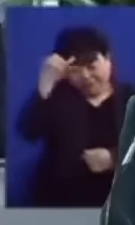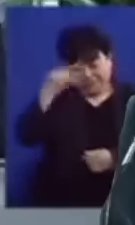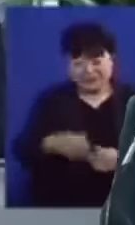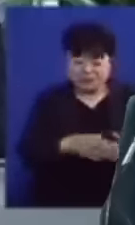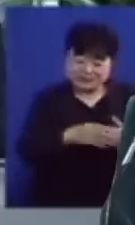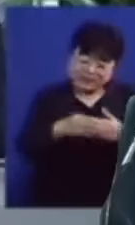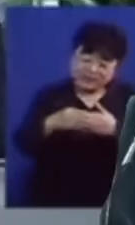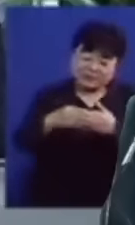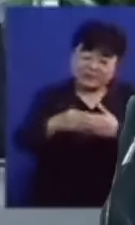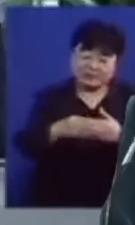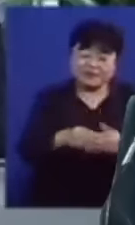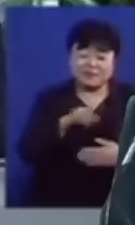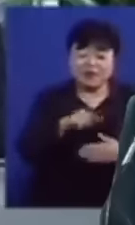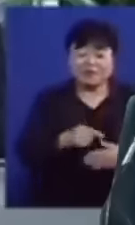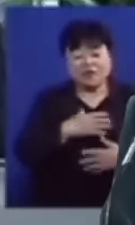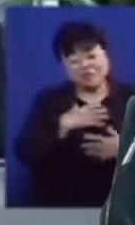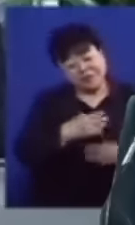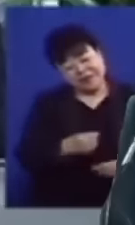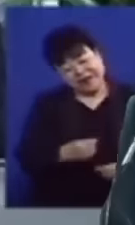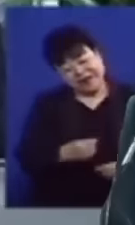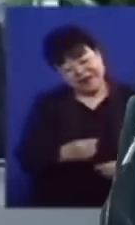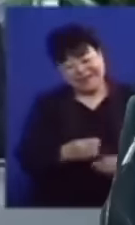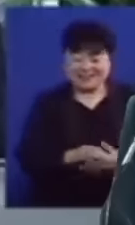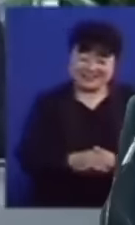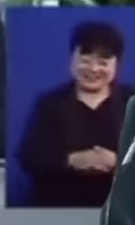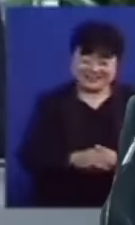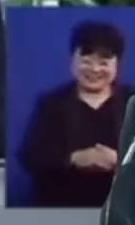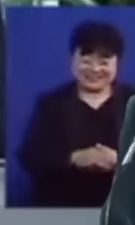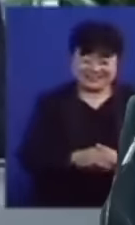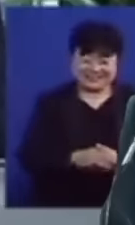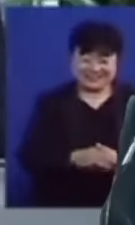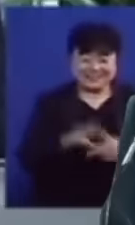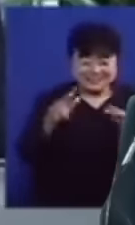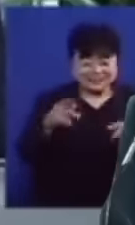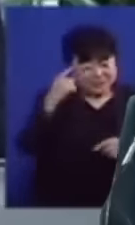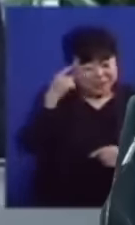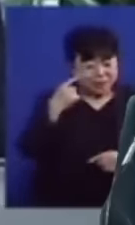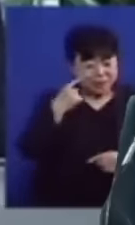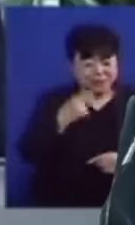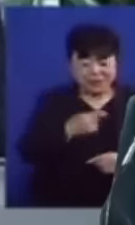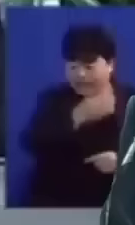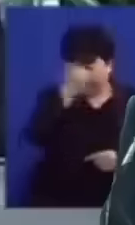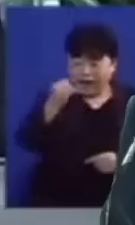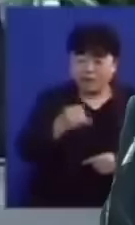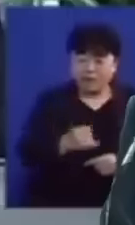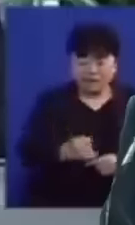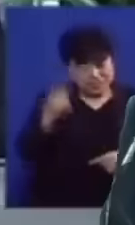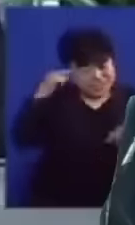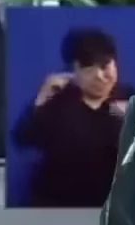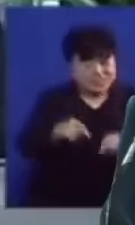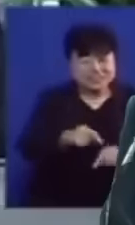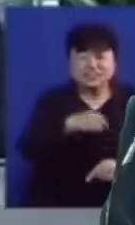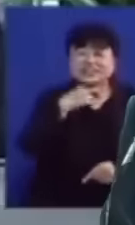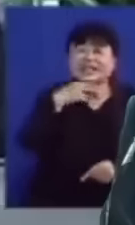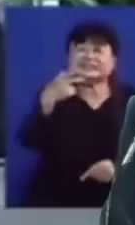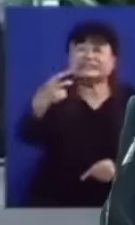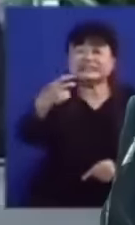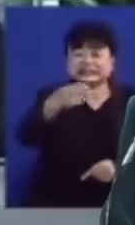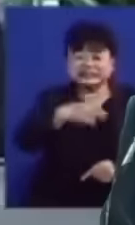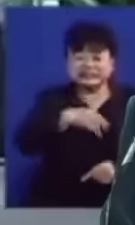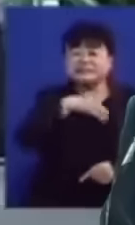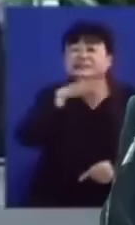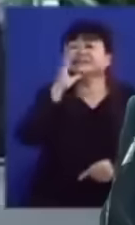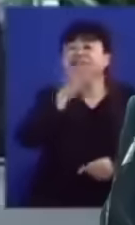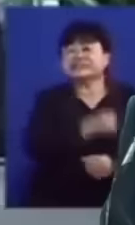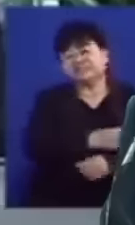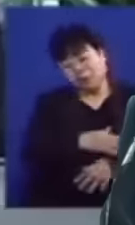잡으면 천지가 다 내 것 같아요. 근데 지금 가만히 생각하면 참 어리석게 짝이 없어요. 할머니가 나보다